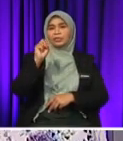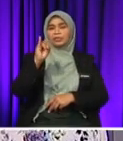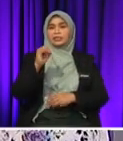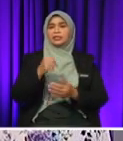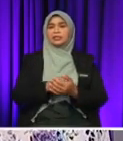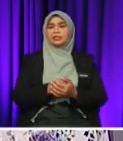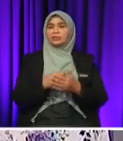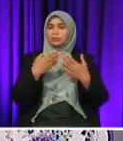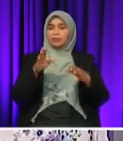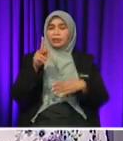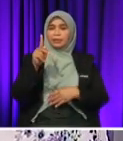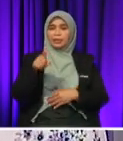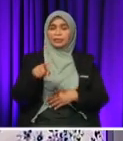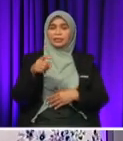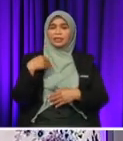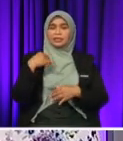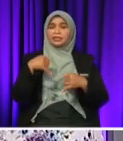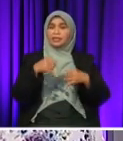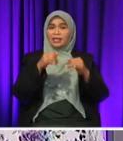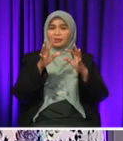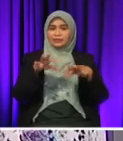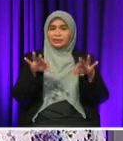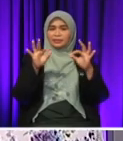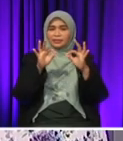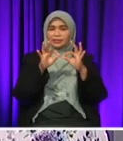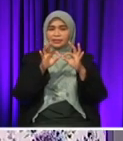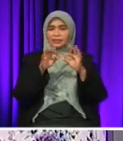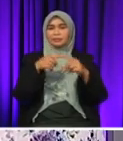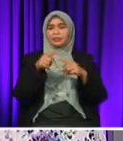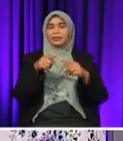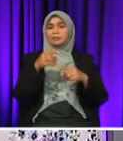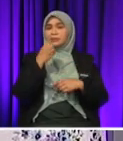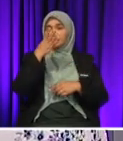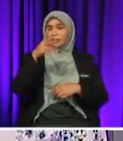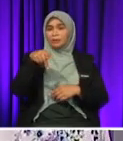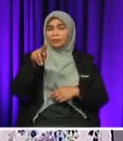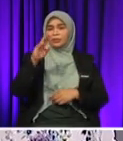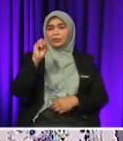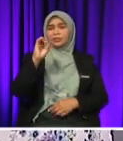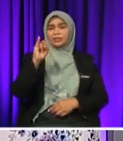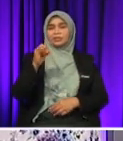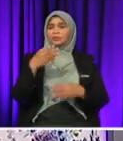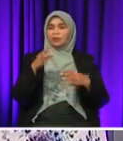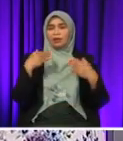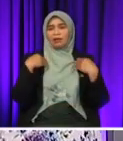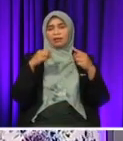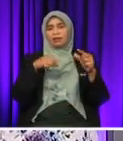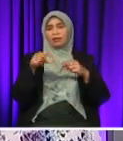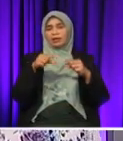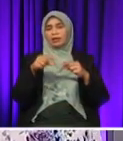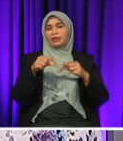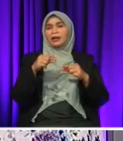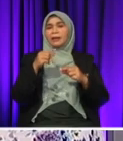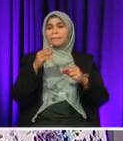puisi sudah pasti ada jalan ceritanya bila sebuah tentang puisi sudah ada gaya bahasa yang menarik